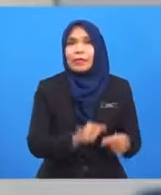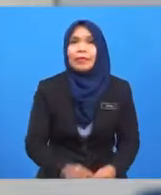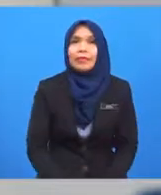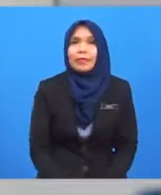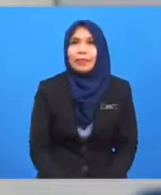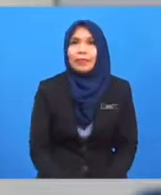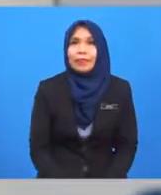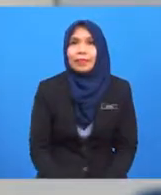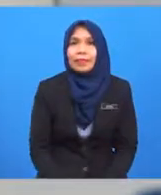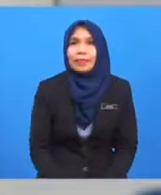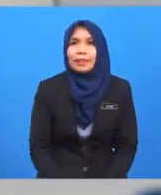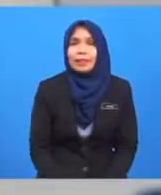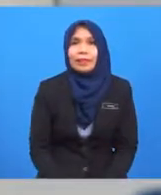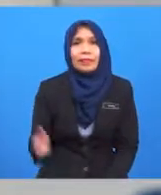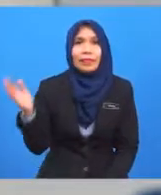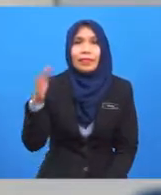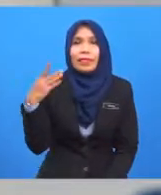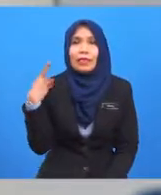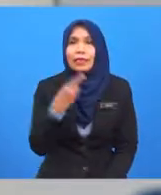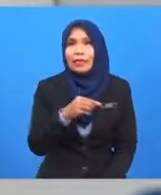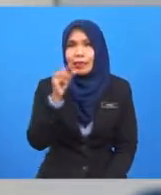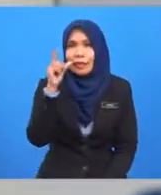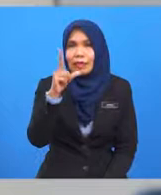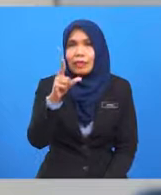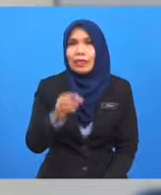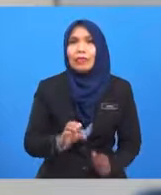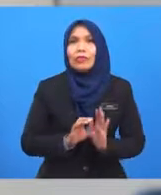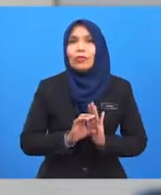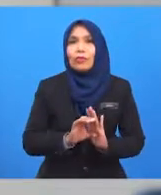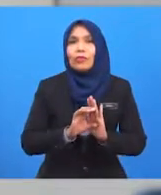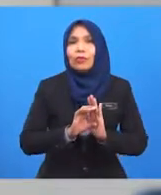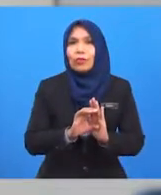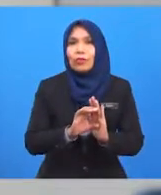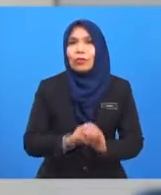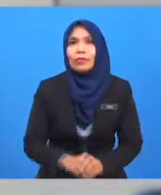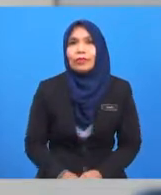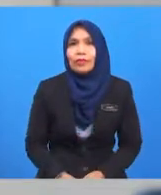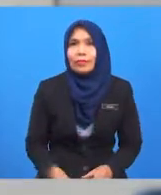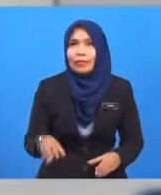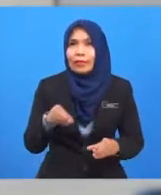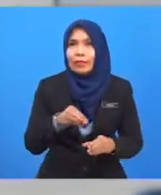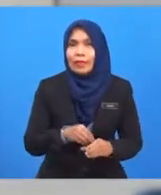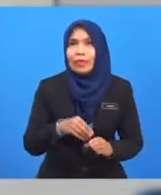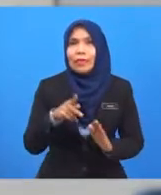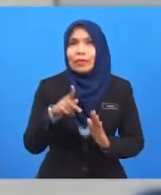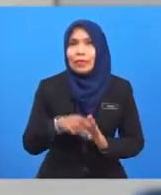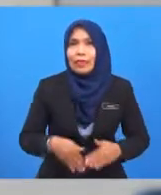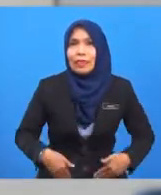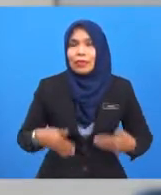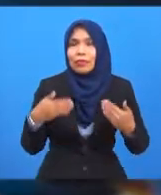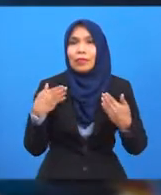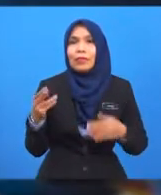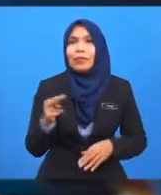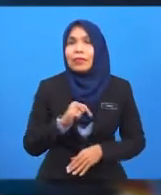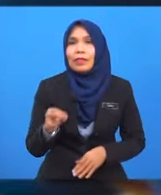Mari kita lihat contoh-contoh aplikasi satah condong dalam kehidupan harian kita.